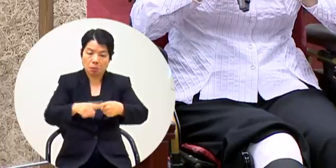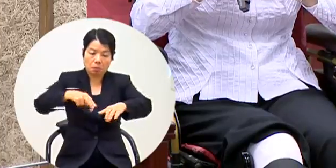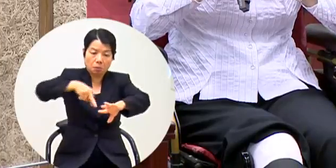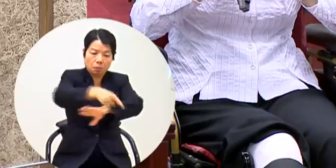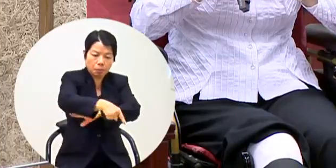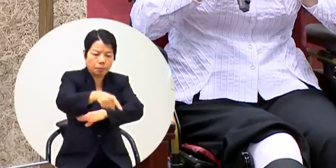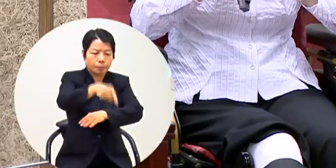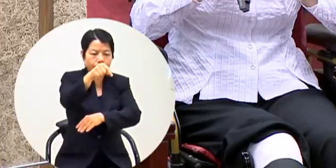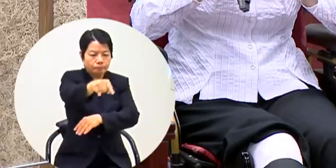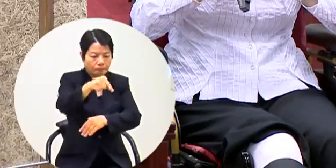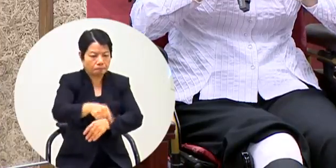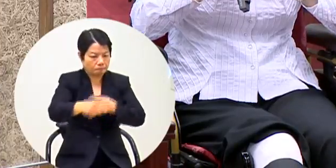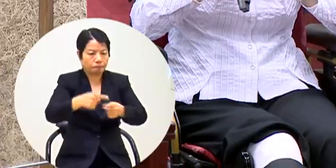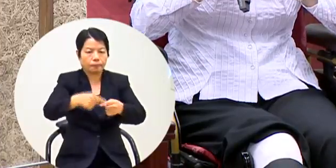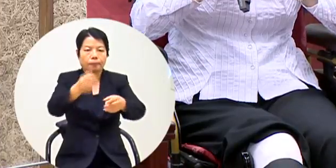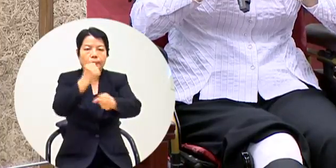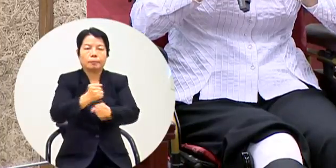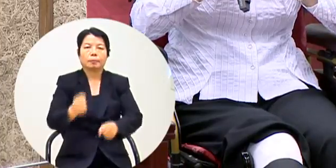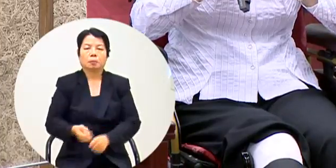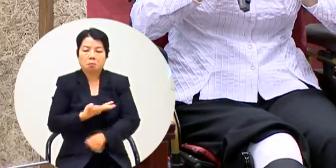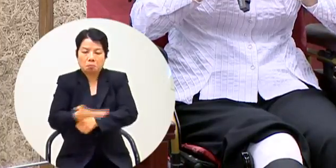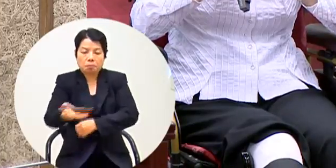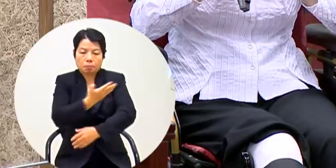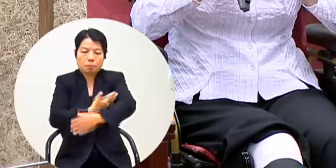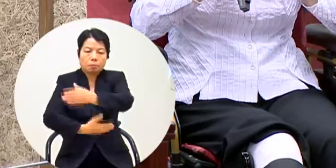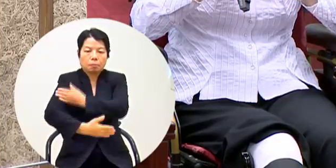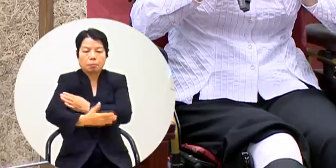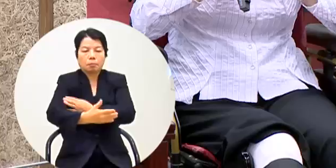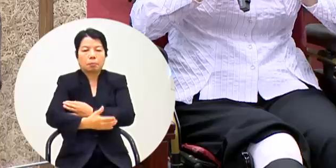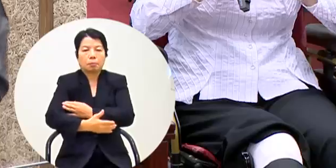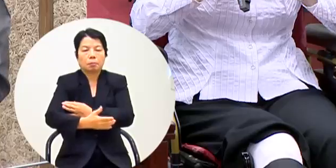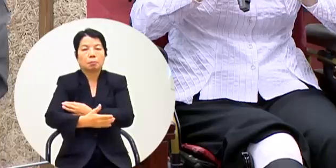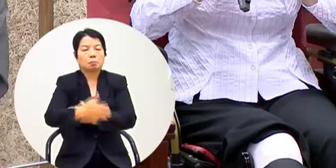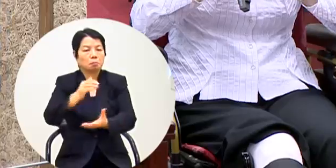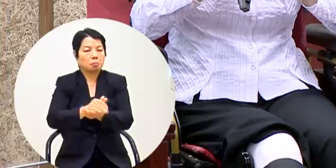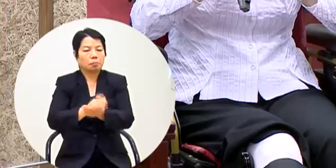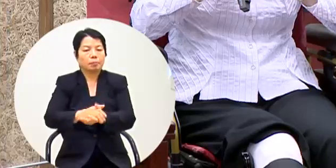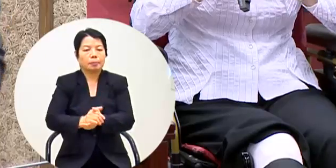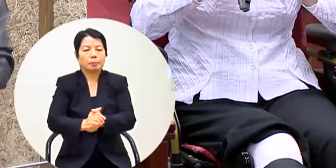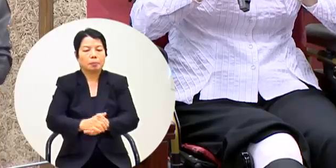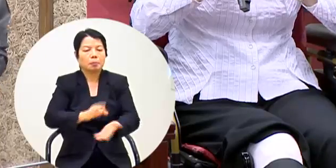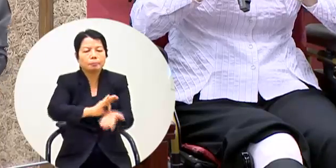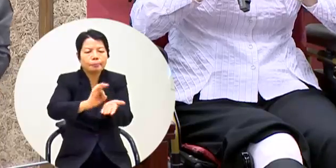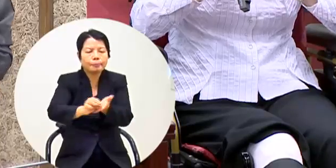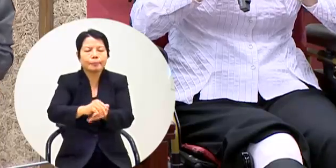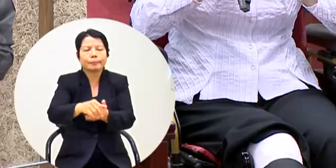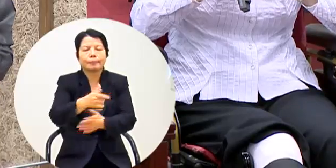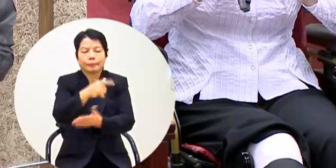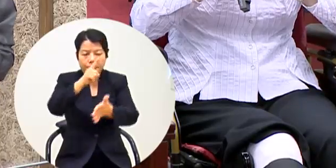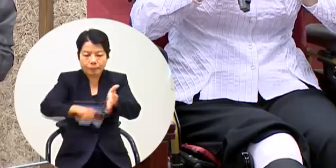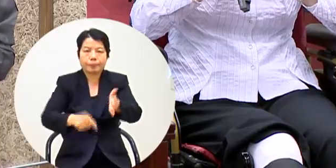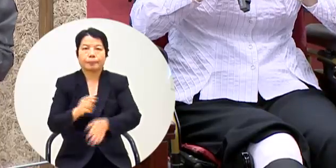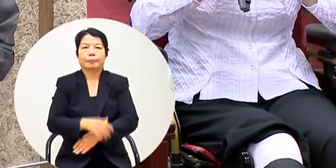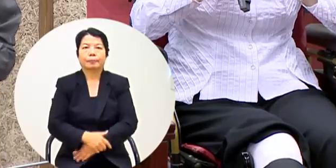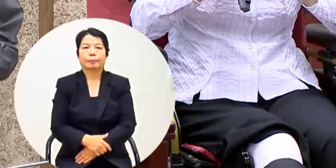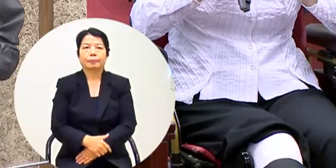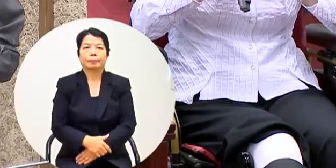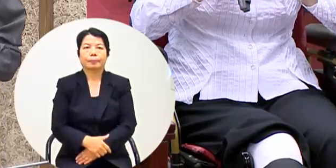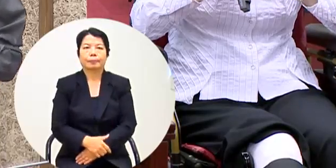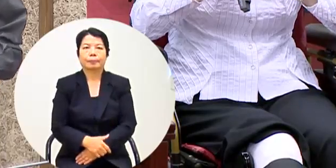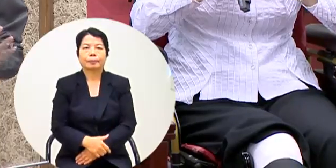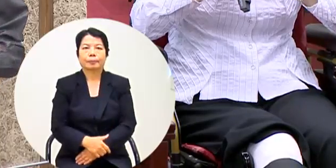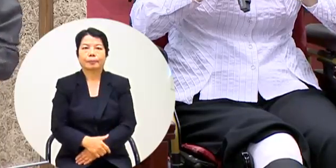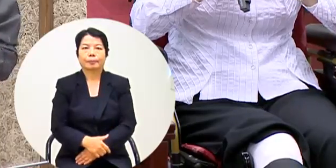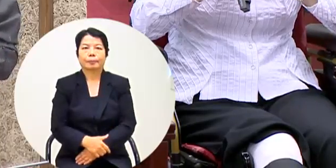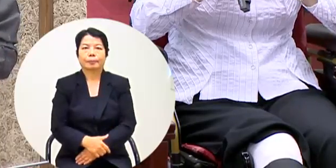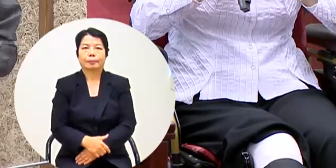心障碍者更方便使用。我的意思是这样。 是，谢谢林远、那个 对， 我们在设计的时